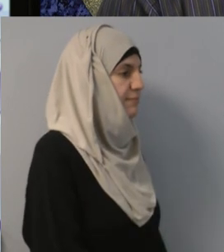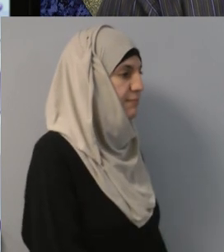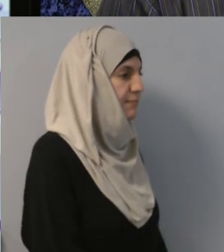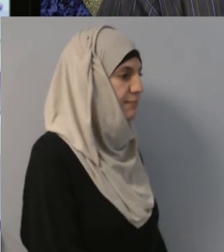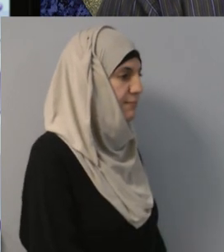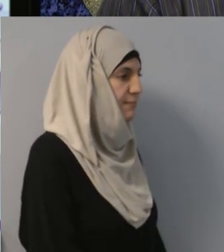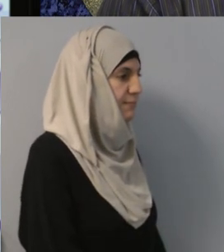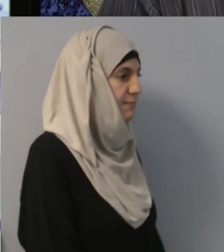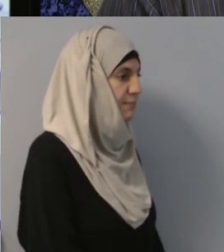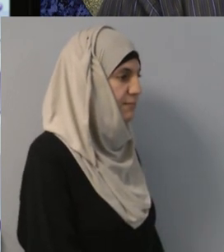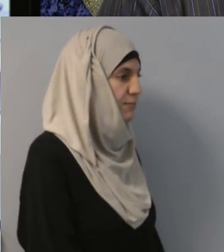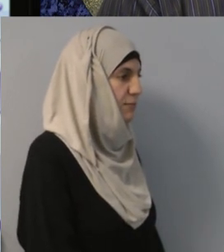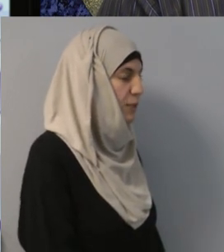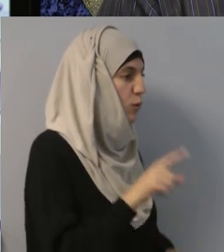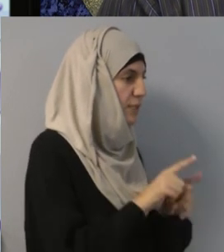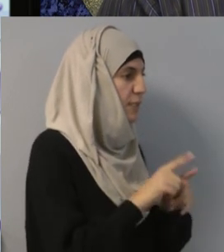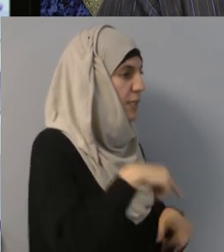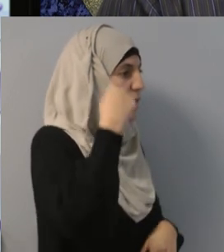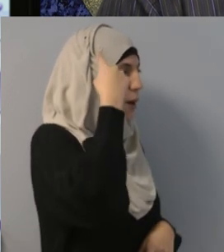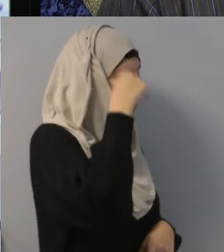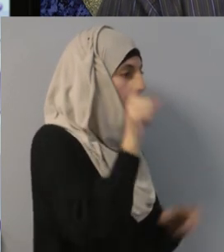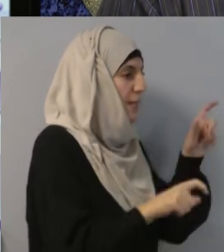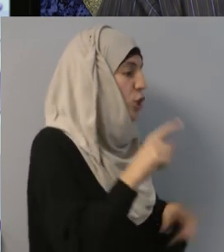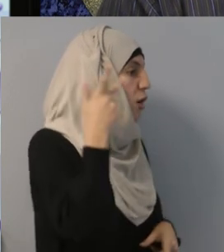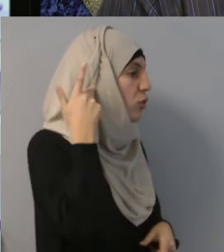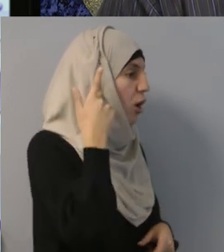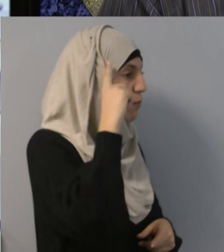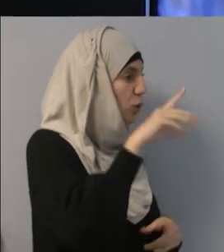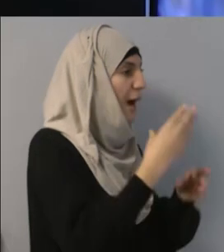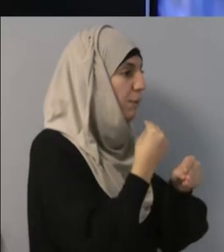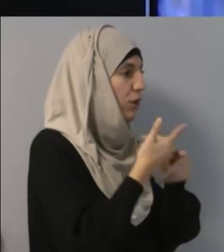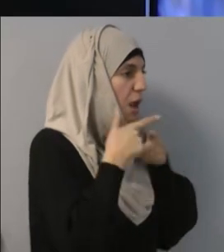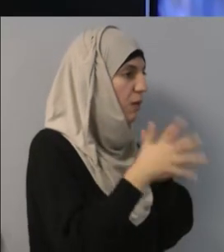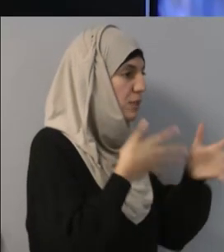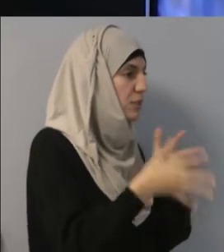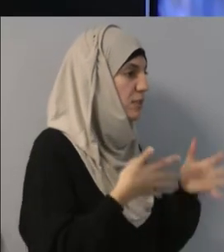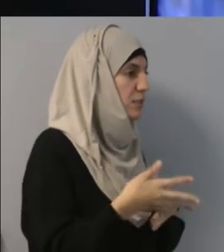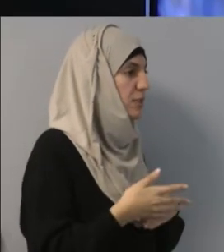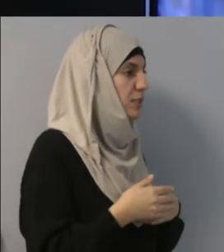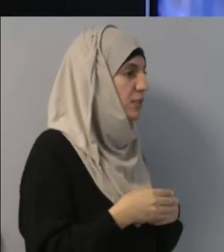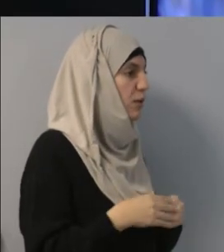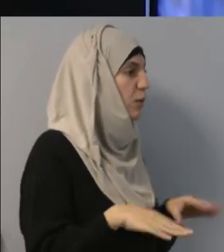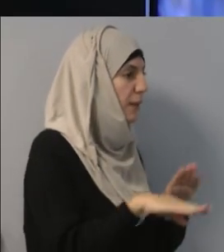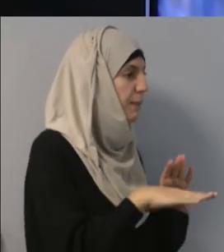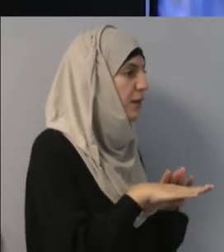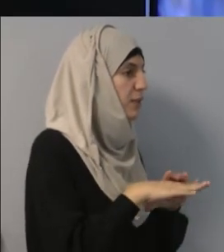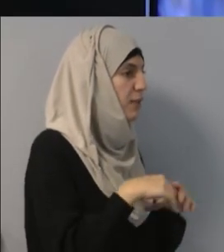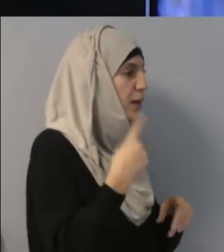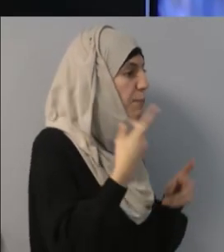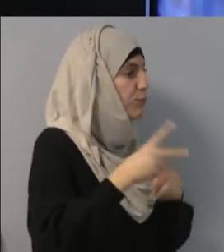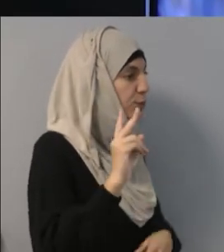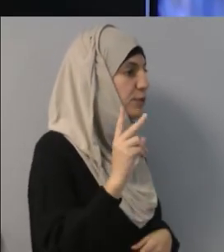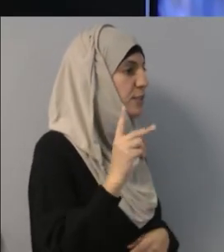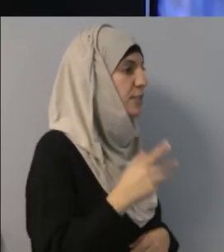objectif. Le deuxième, c'est de permettre aux personnes entendantes d'apprendre la LSF, donc la langue des signes. Au départ, c'était, tu sais, c'était plus